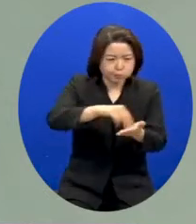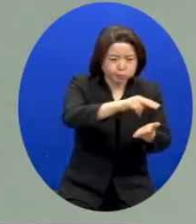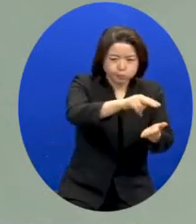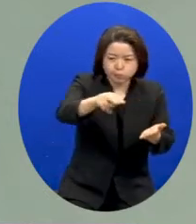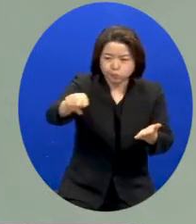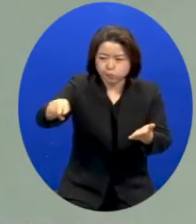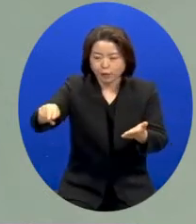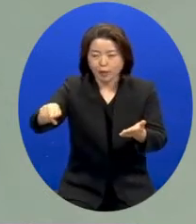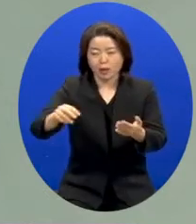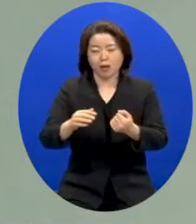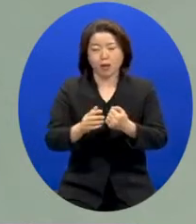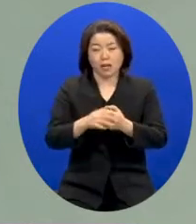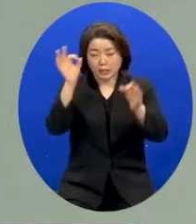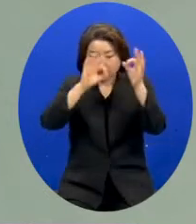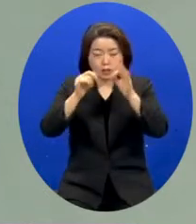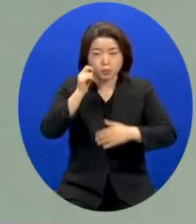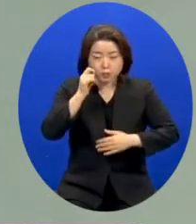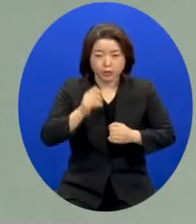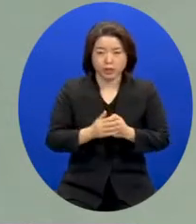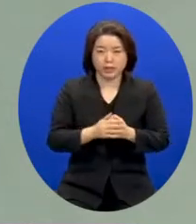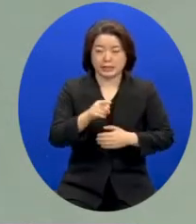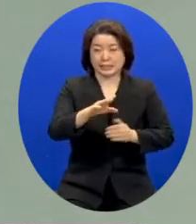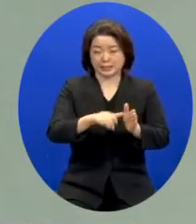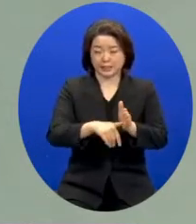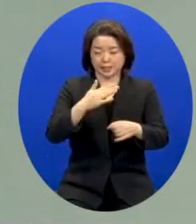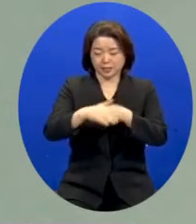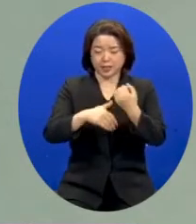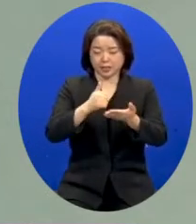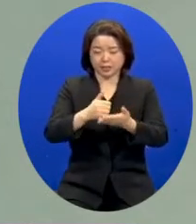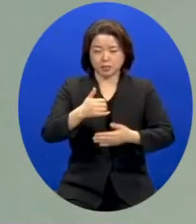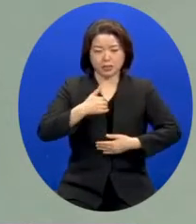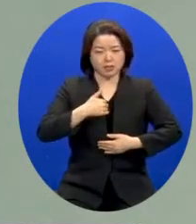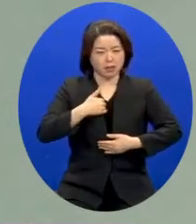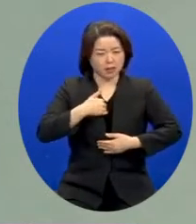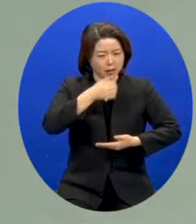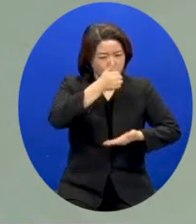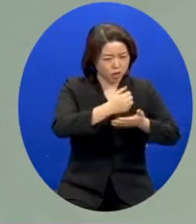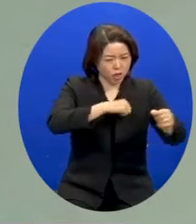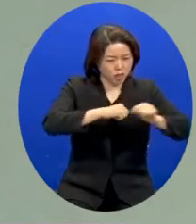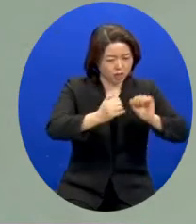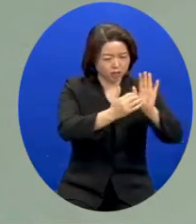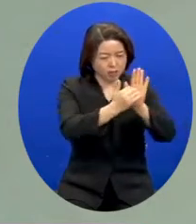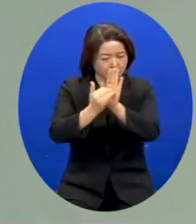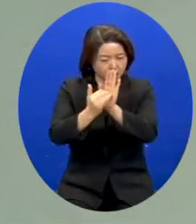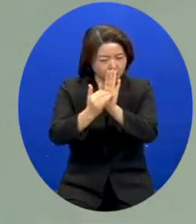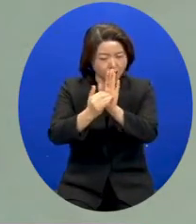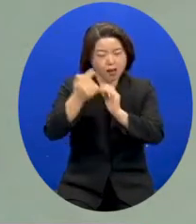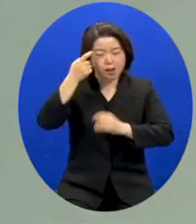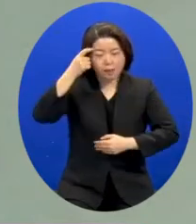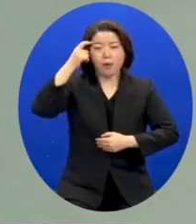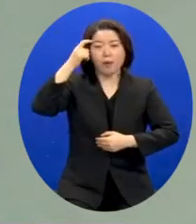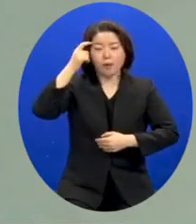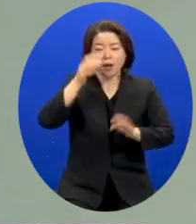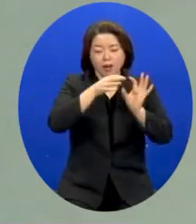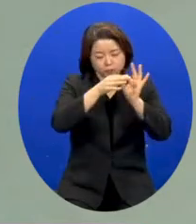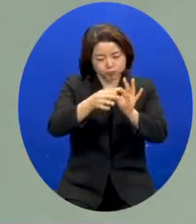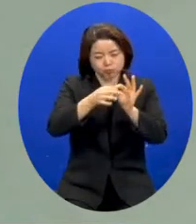자기 마음속에 아, 하나님이 내가 죄 짓는 것을 막으시나? 그런 생각이 들더라는 거예요.